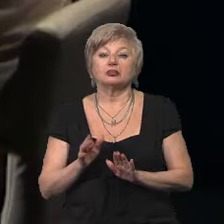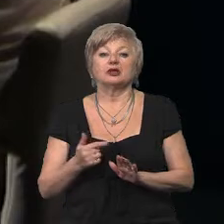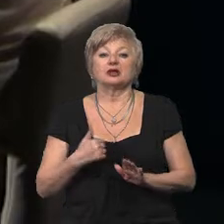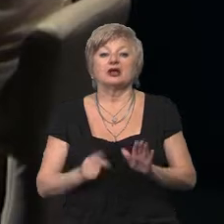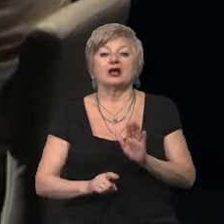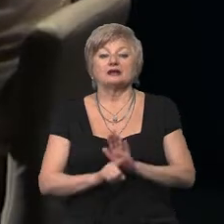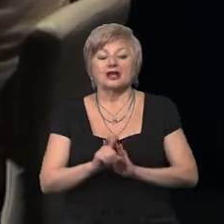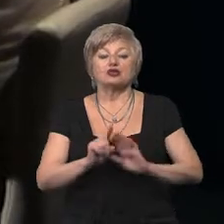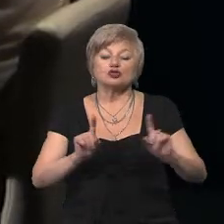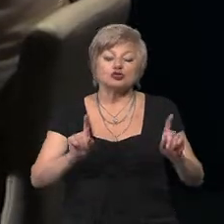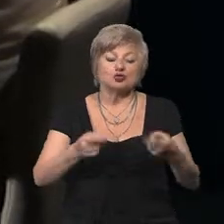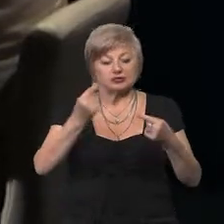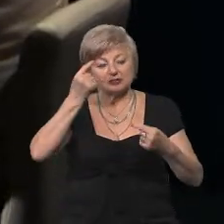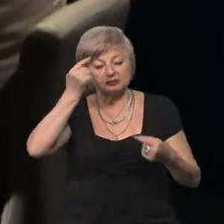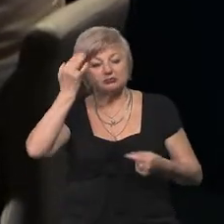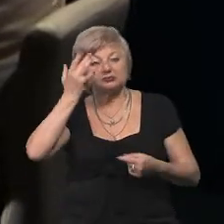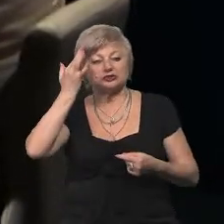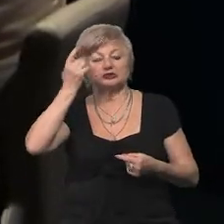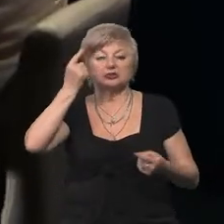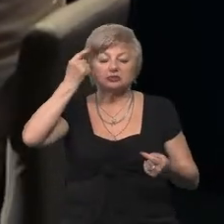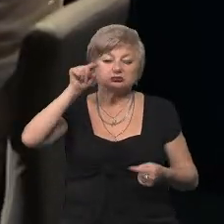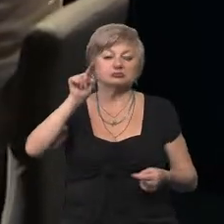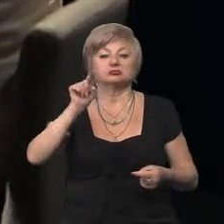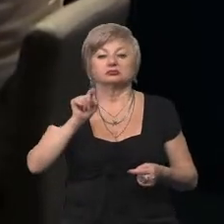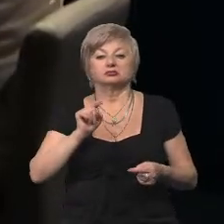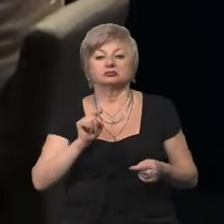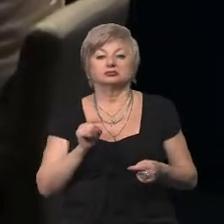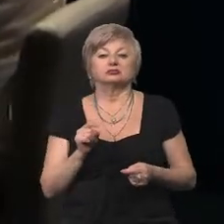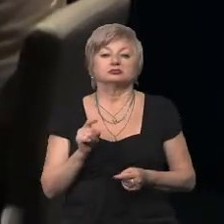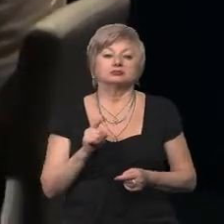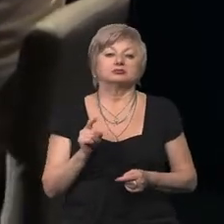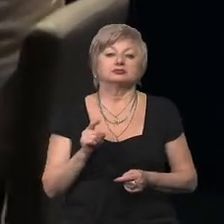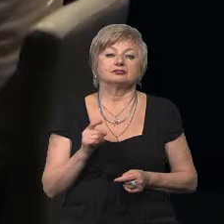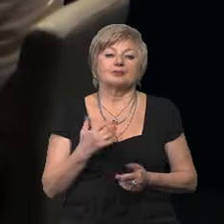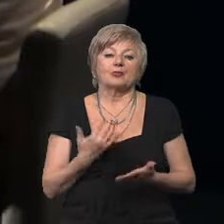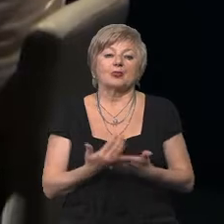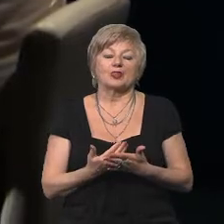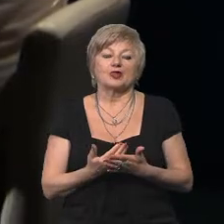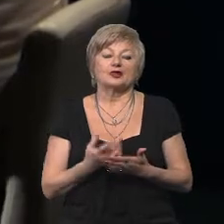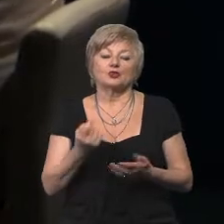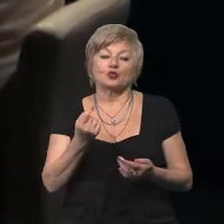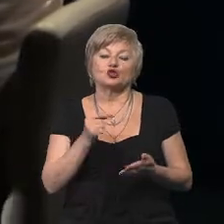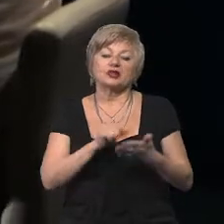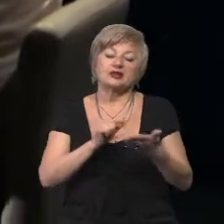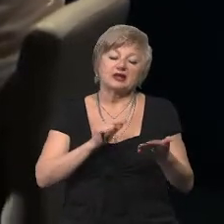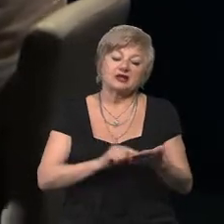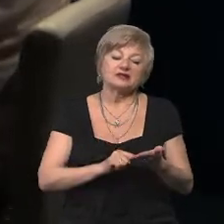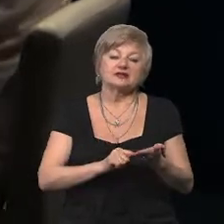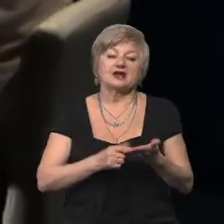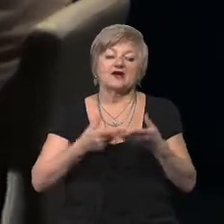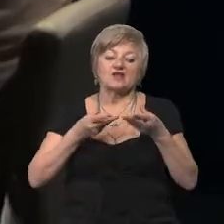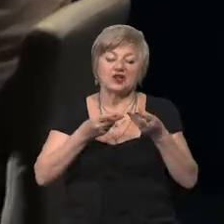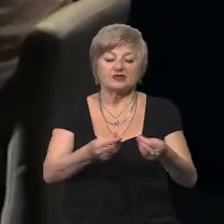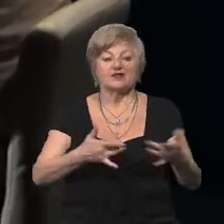создавать какие-то проекты, идеи, может быть, делиться или навязывать, или вдохновлять